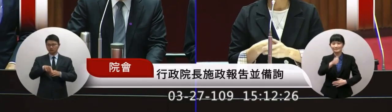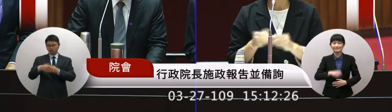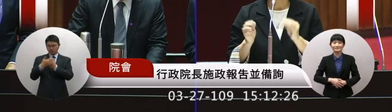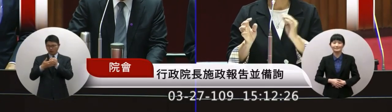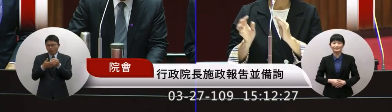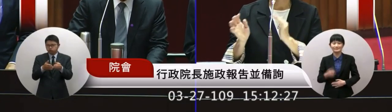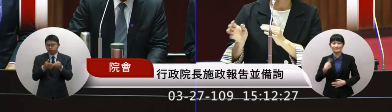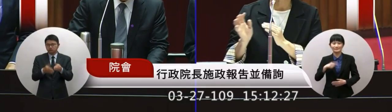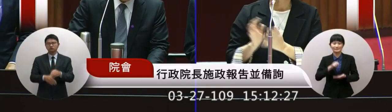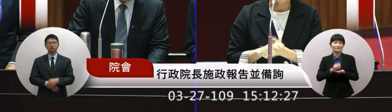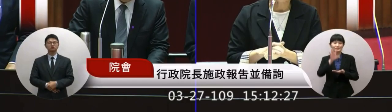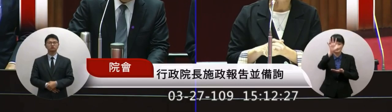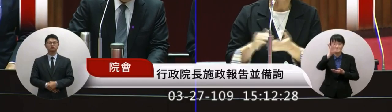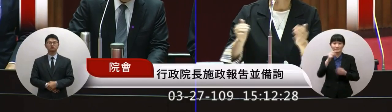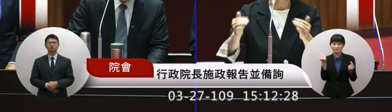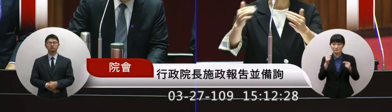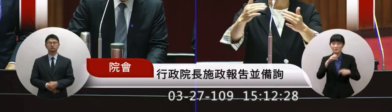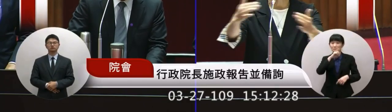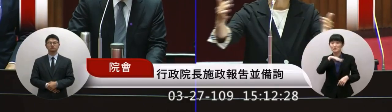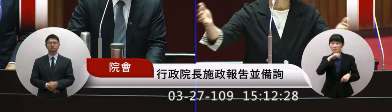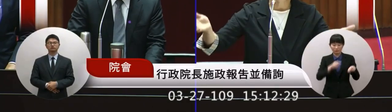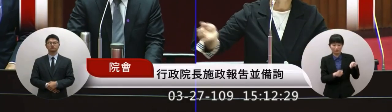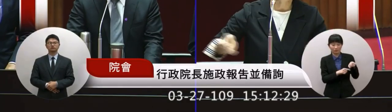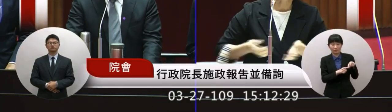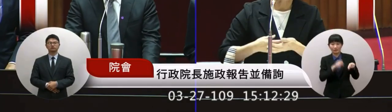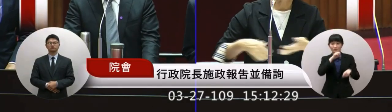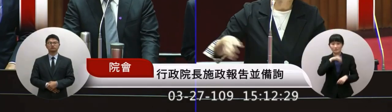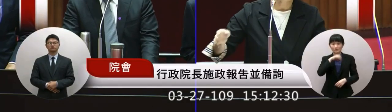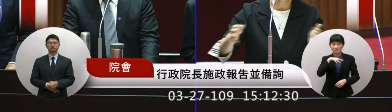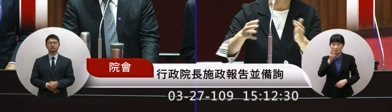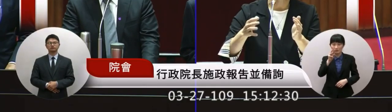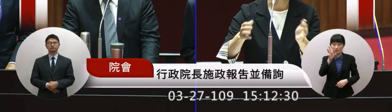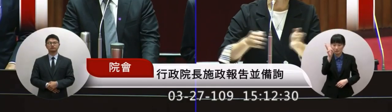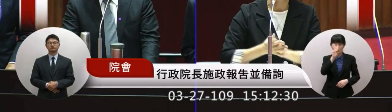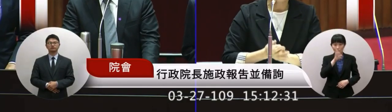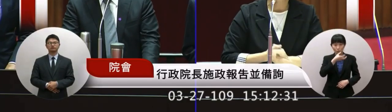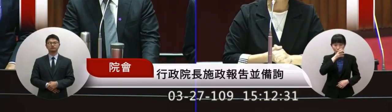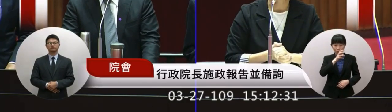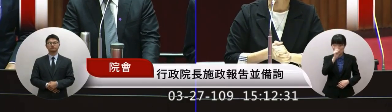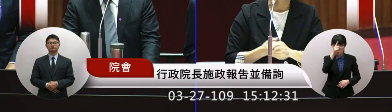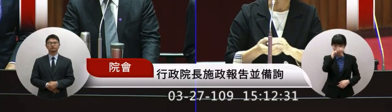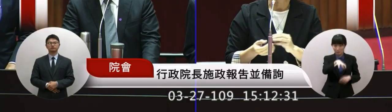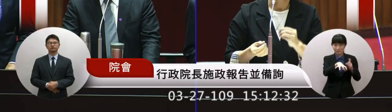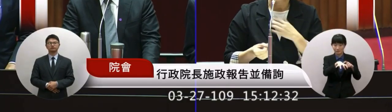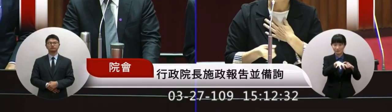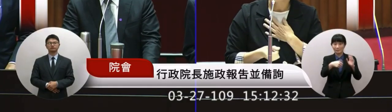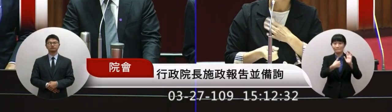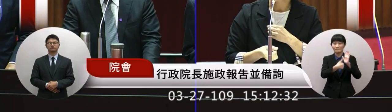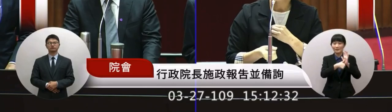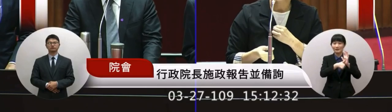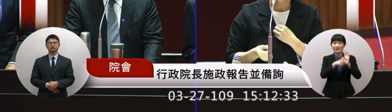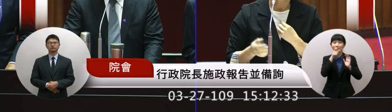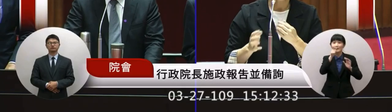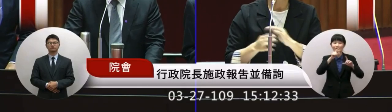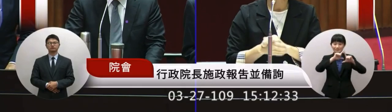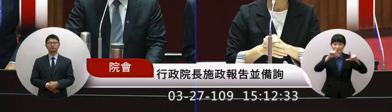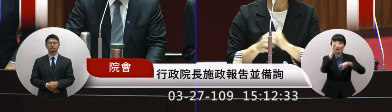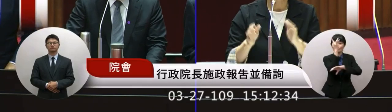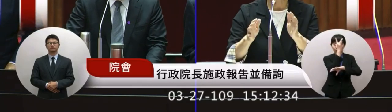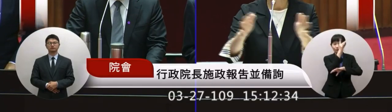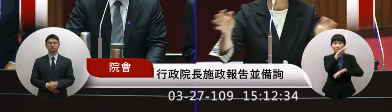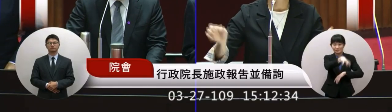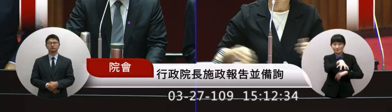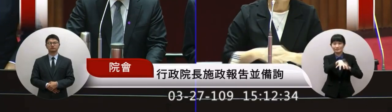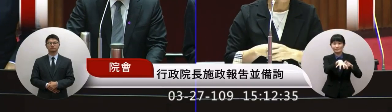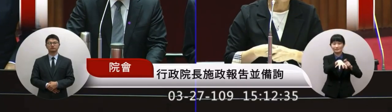甲议长报告，譬如讲屏东哈，有一个迄个饮用水取水口，就是大树哈，对，大树就